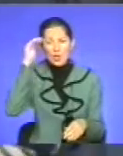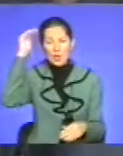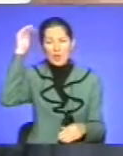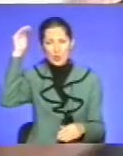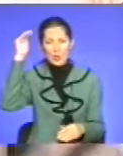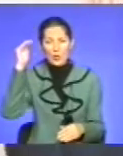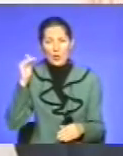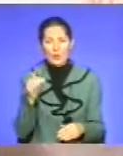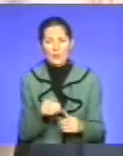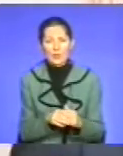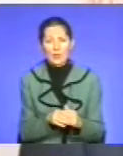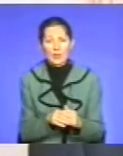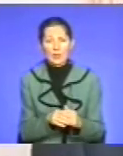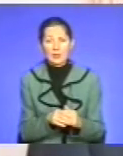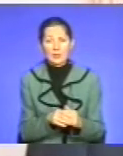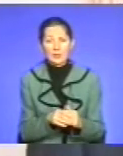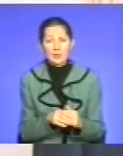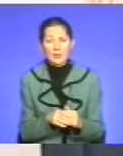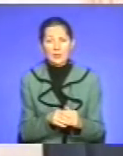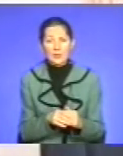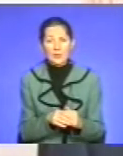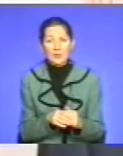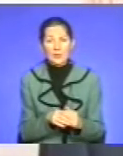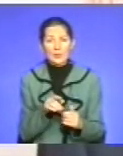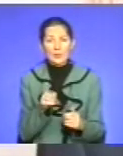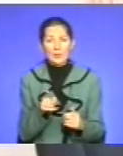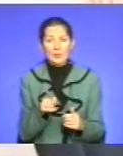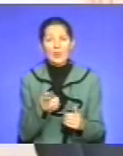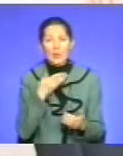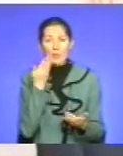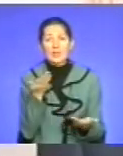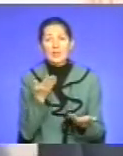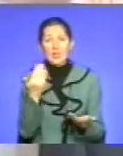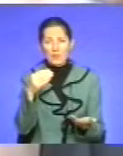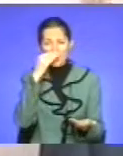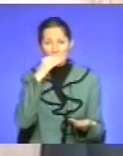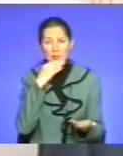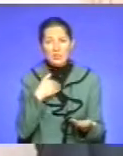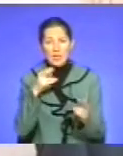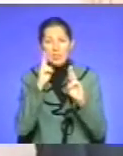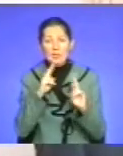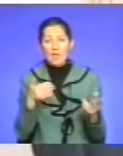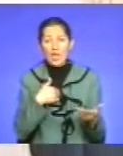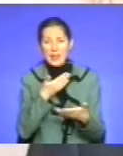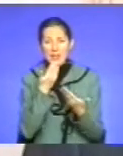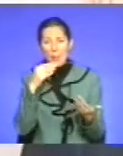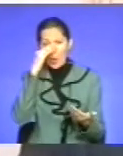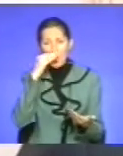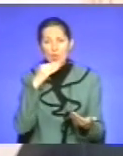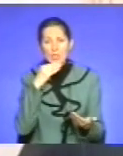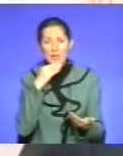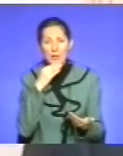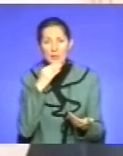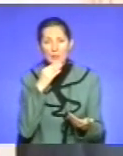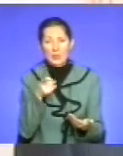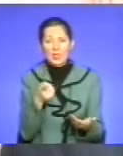така кондуляція в нього завита. Так де твій отець? Я кажу, я не знаю, я не маю отця. Він